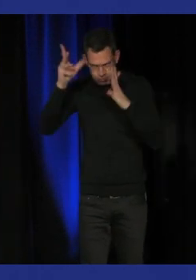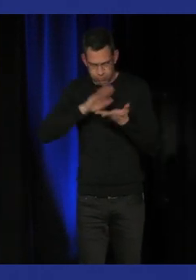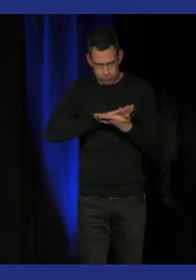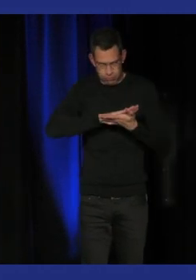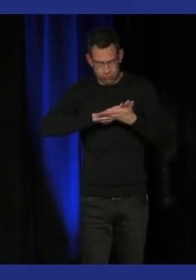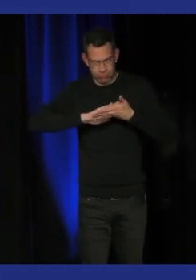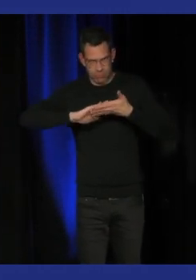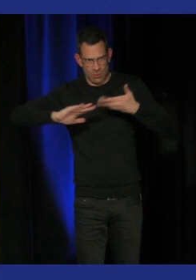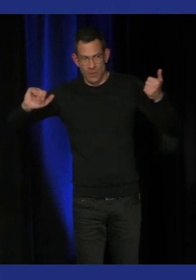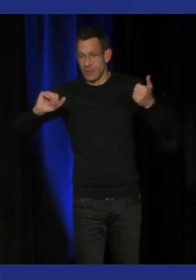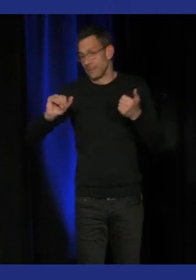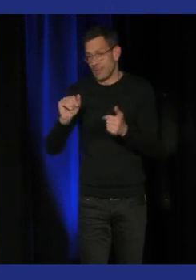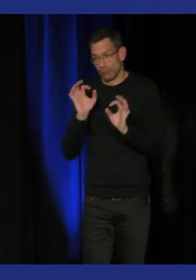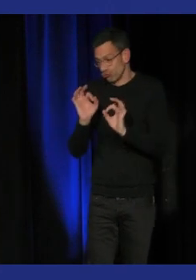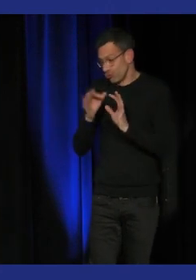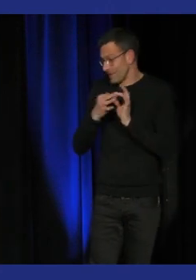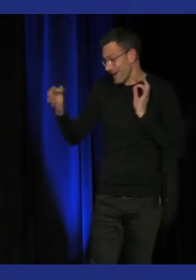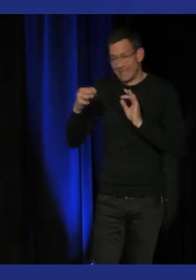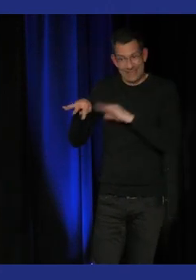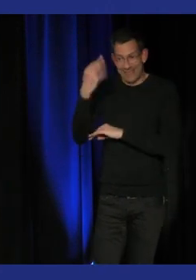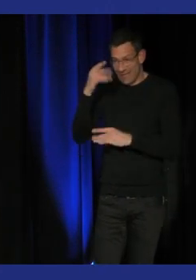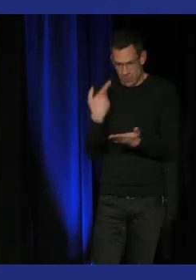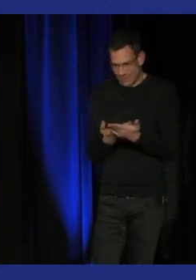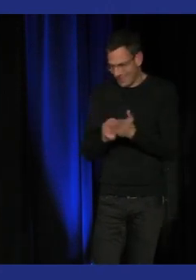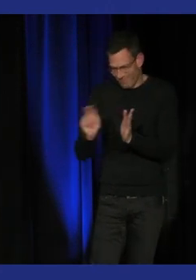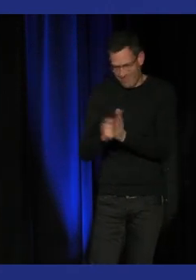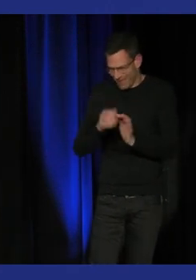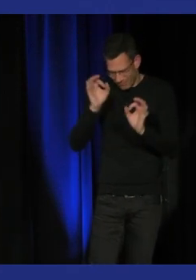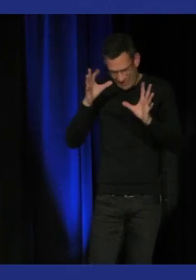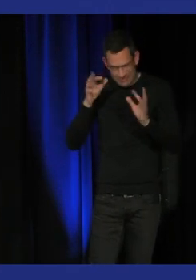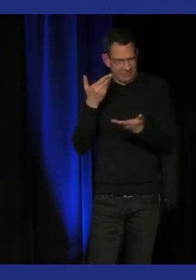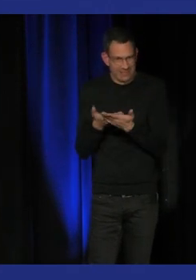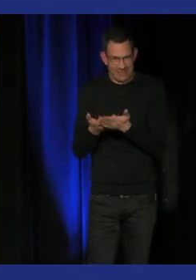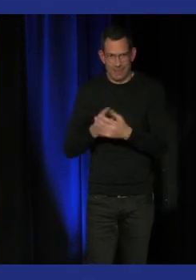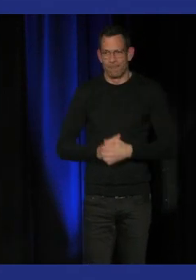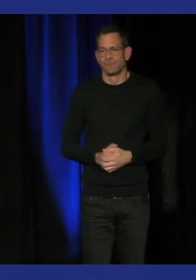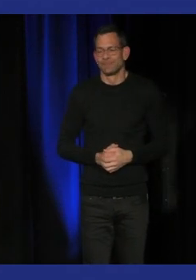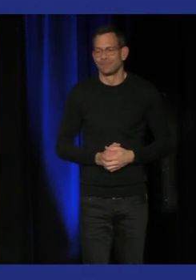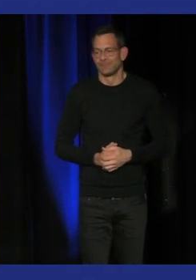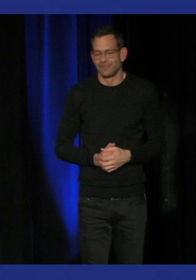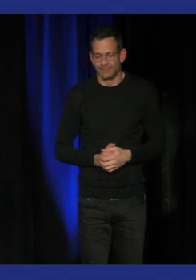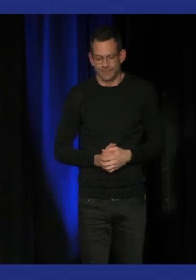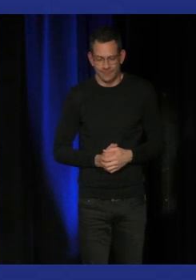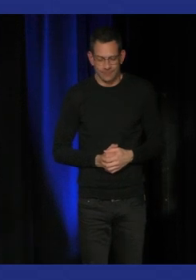est vraiment l'illustration parfaite de ce moment de bascule. Et voilà.